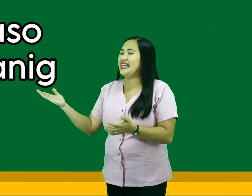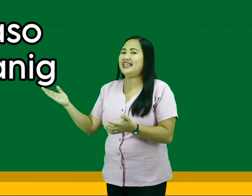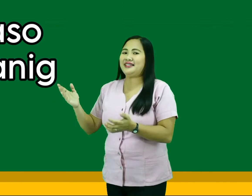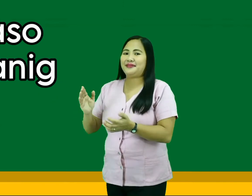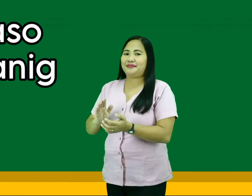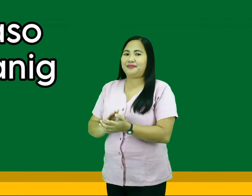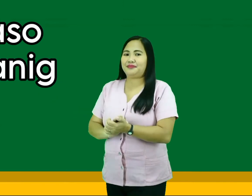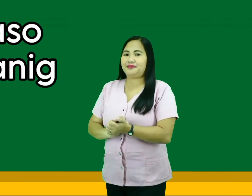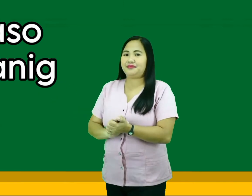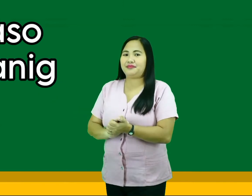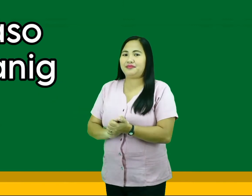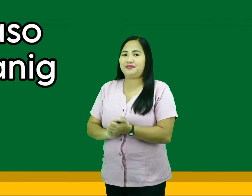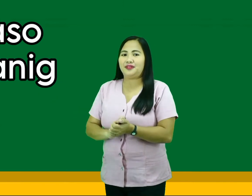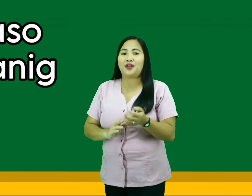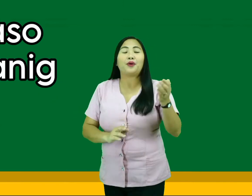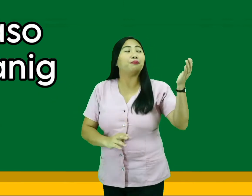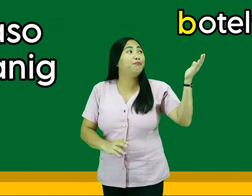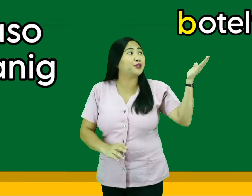banig,